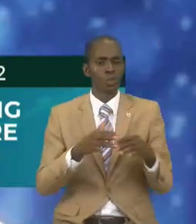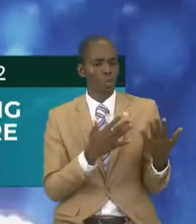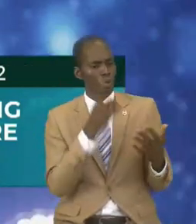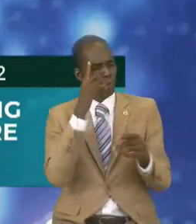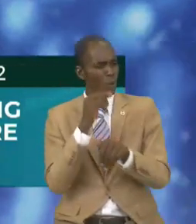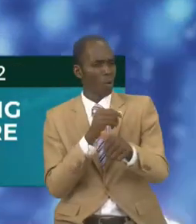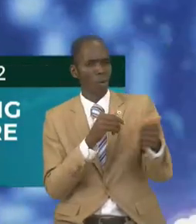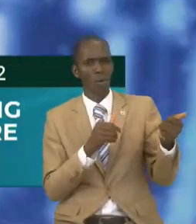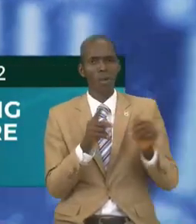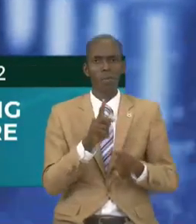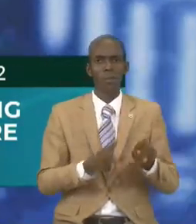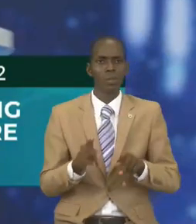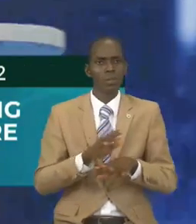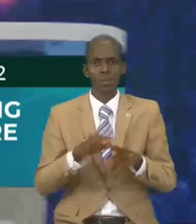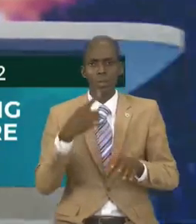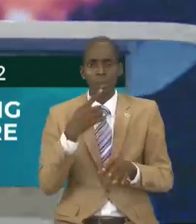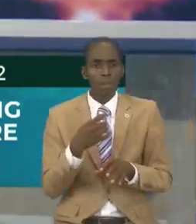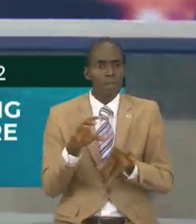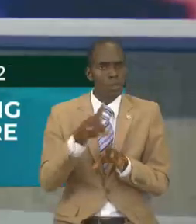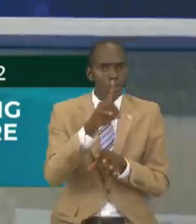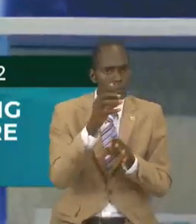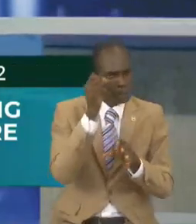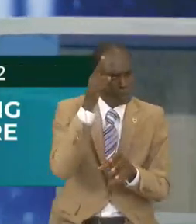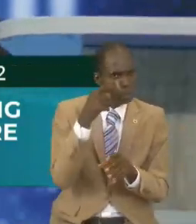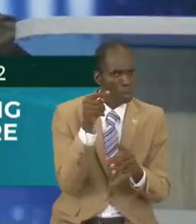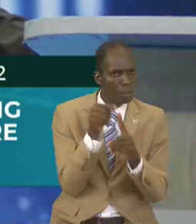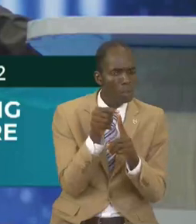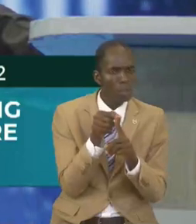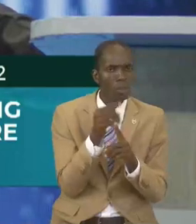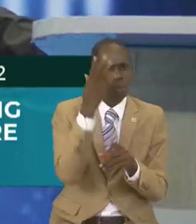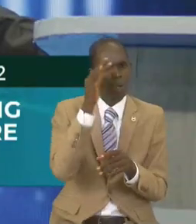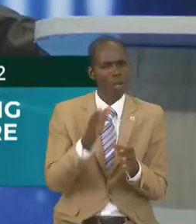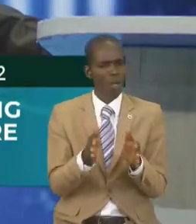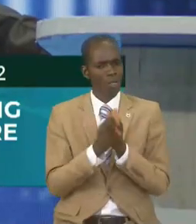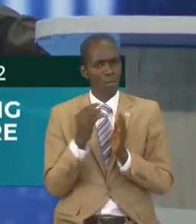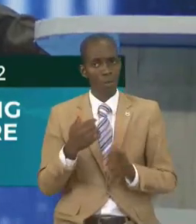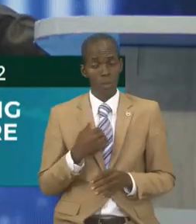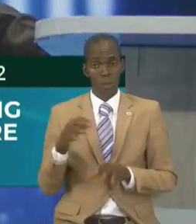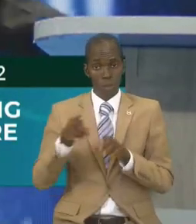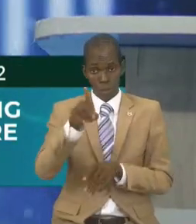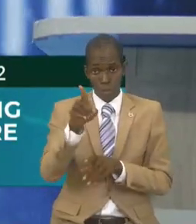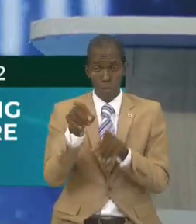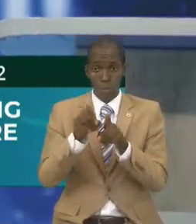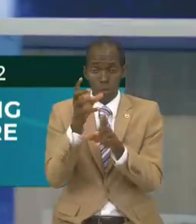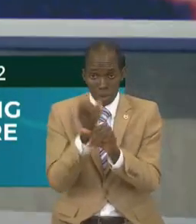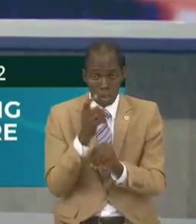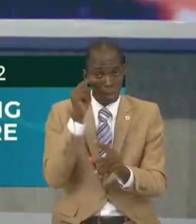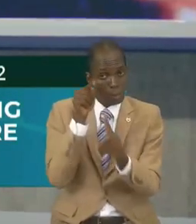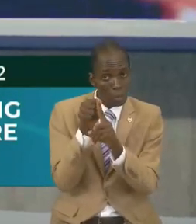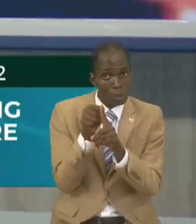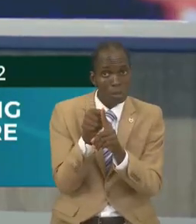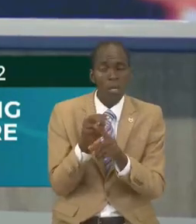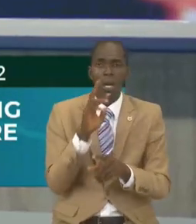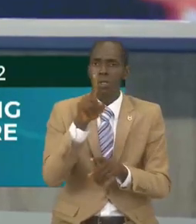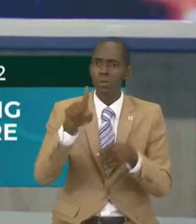N'attends pas les autres. Je dis, est-ce que toi, tu as compris le point? Pourquoi tu lui poses la question? Toi, tu as compris. Est-ce